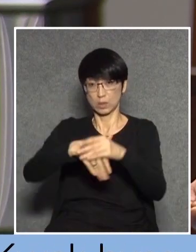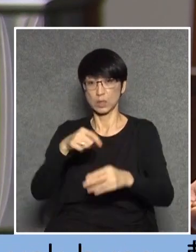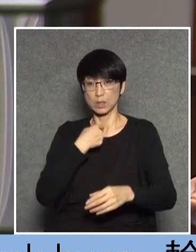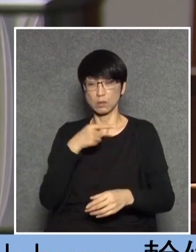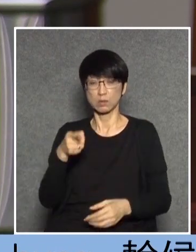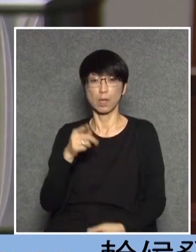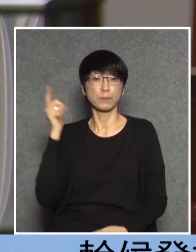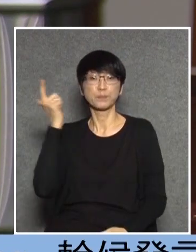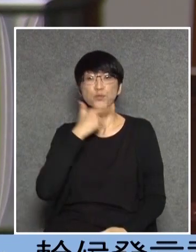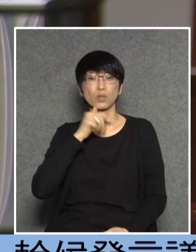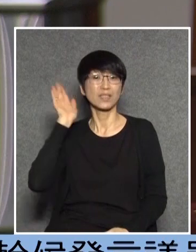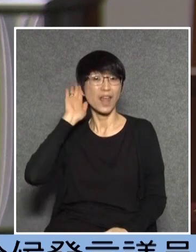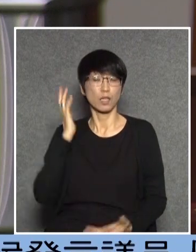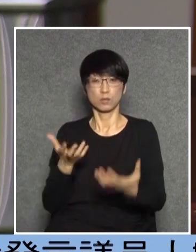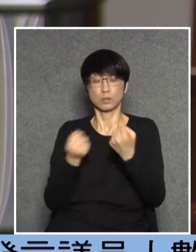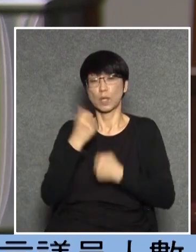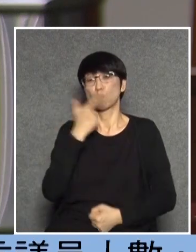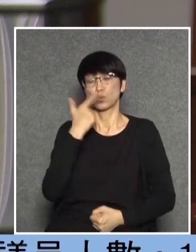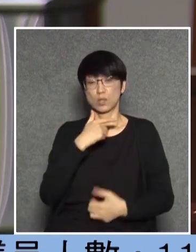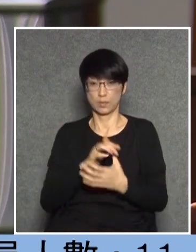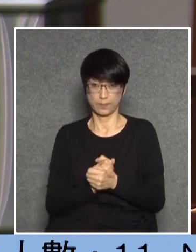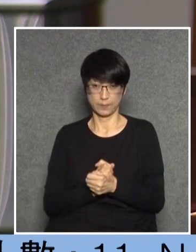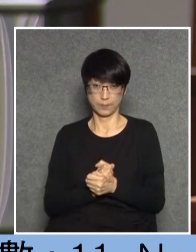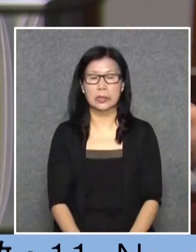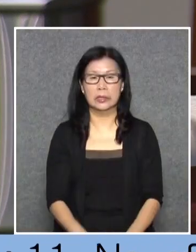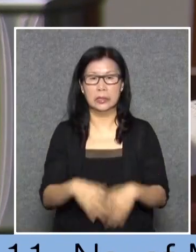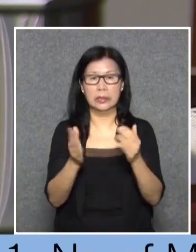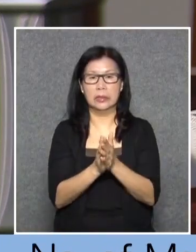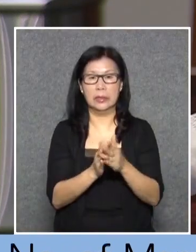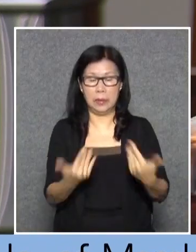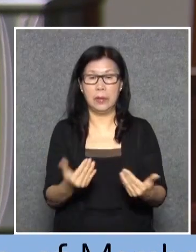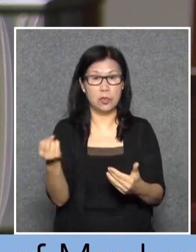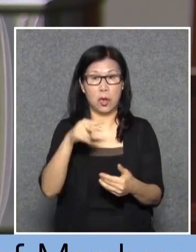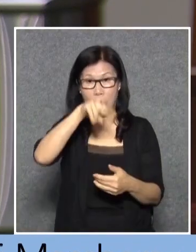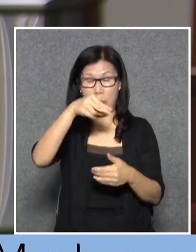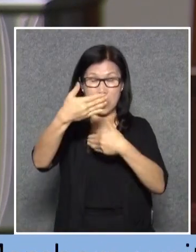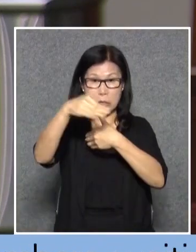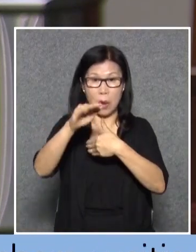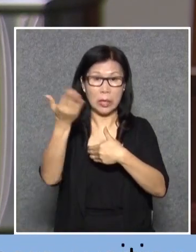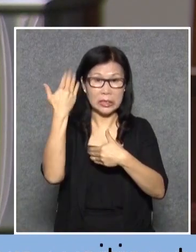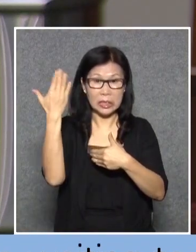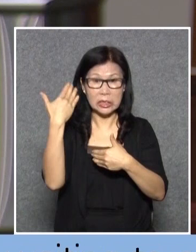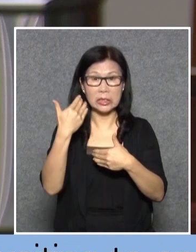啱听的，那当然不会接受啦，是不是？是吗？烂尾喎，找个第二个喎，咁前面嗰啲，咁而家